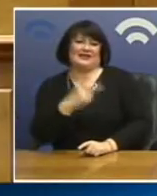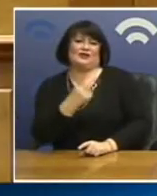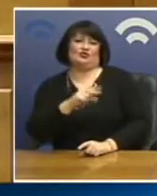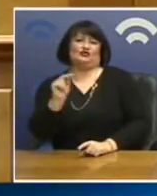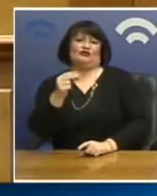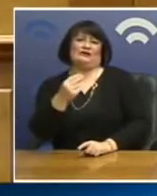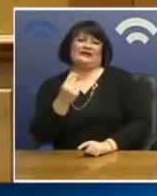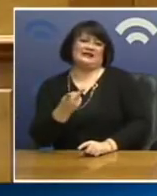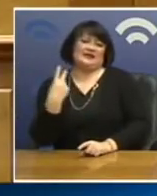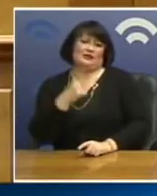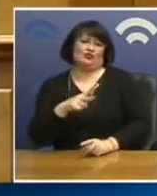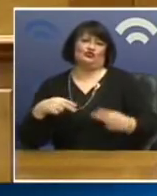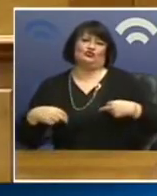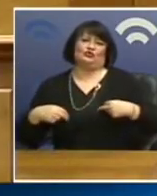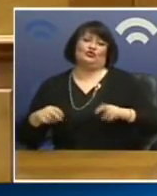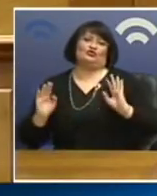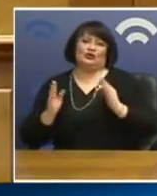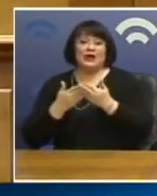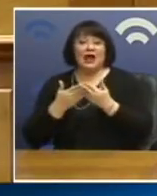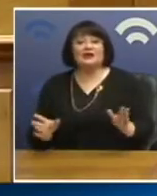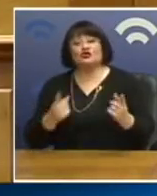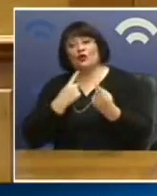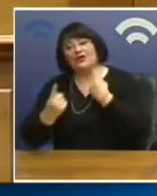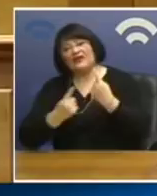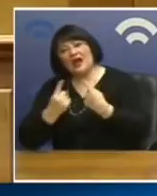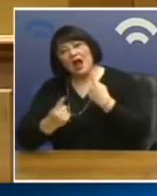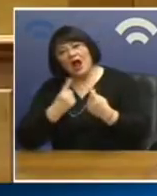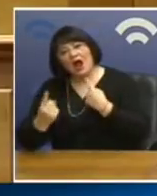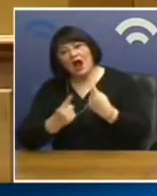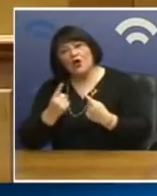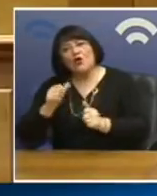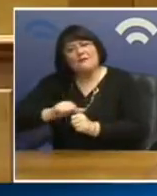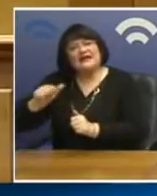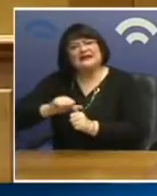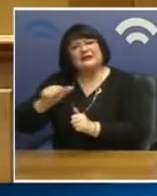τότε κόμματος, και με ένα δημόσιο διάλογο και μια διαβούλευση που κράτησε μήνες,